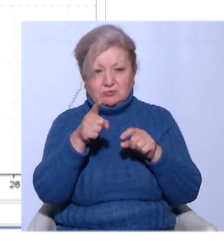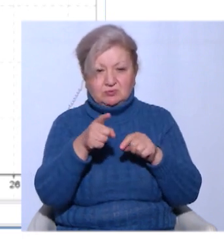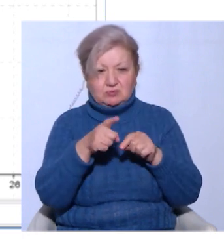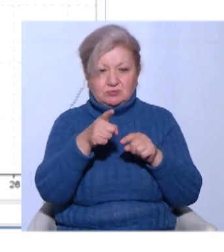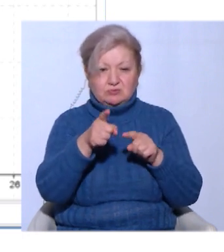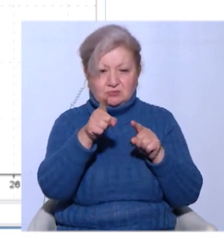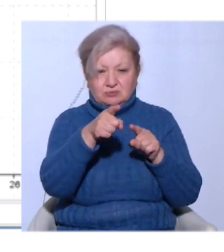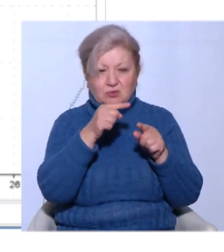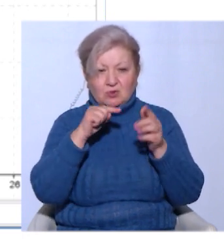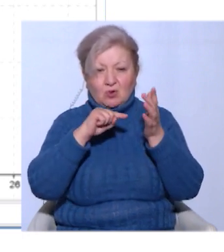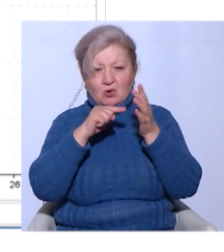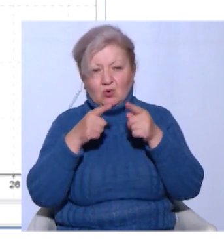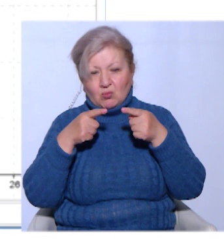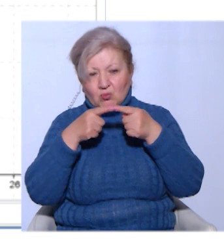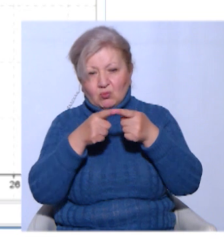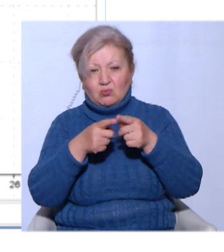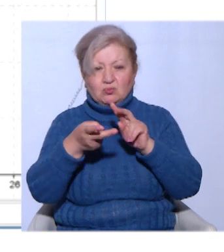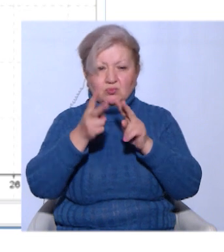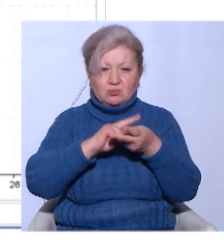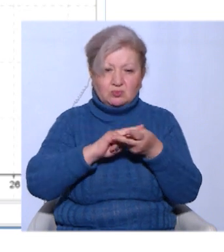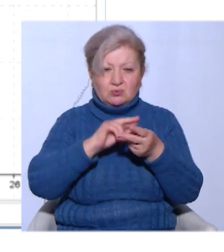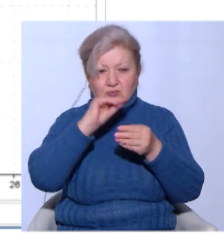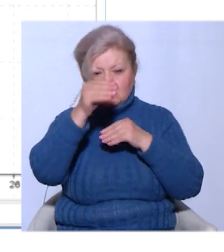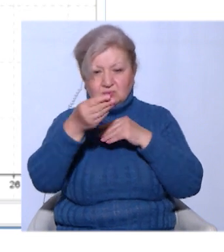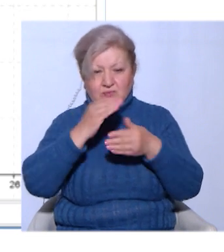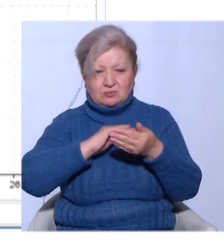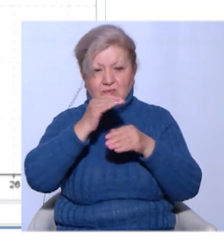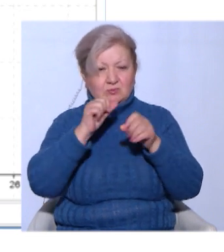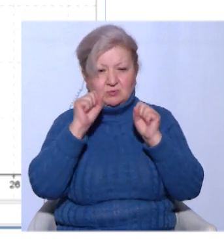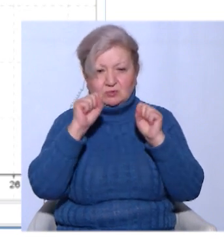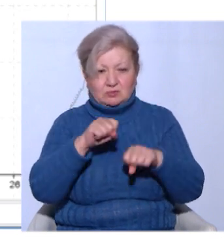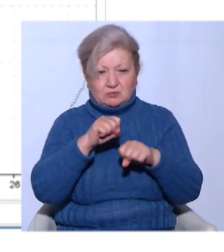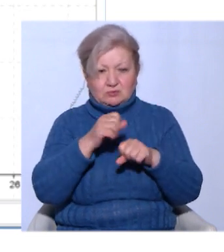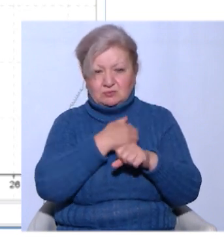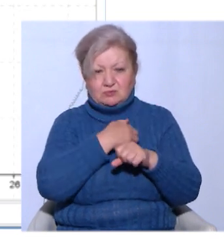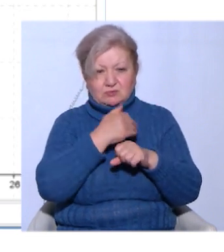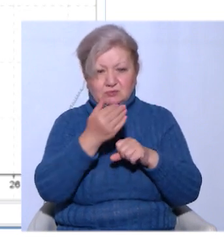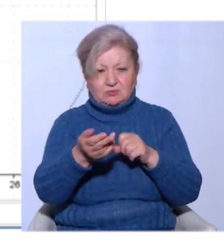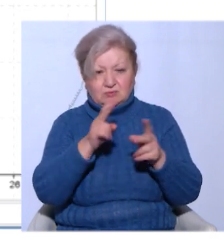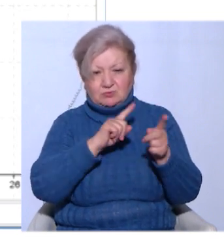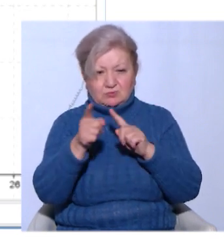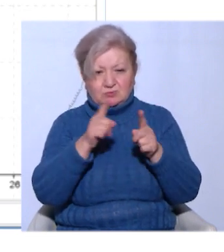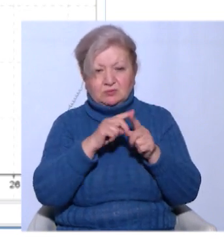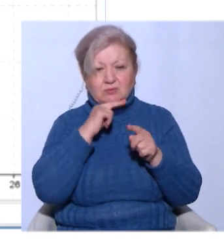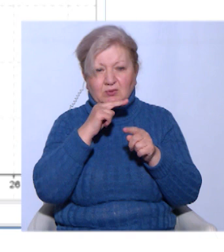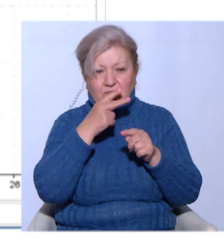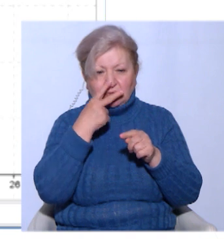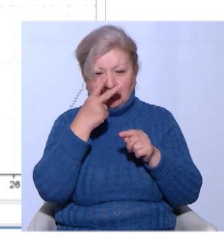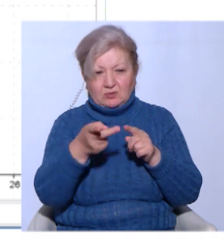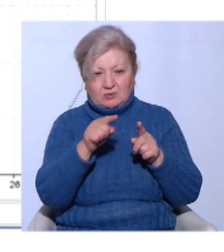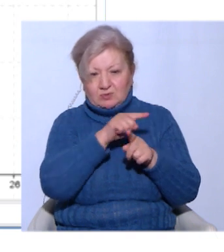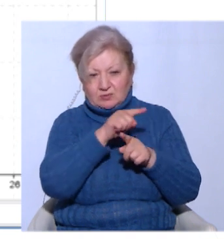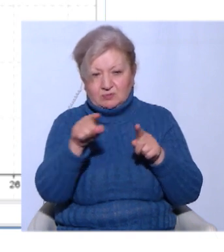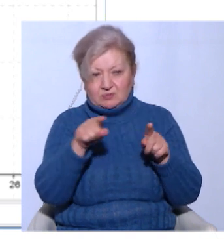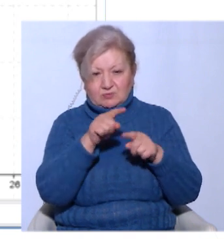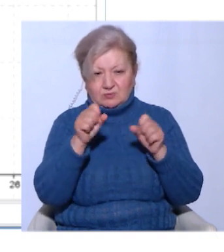აი ასე. დაირად შეგიძლიათ ესენი კუთხით მოქმედებს, ან ერთი წფის გასწრივ თუ არის ორი ვექტორი